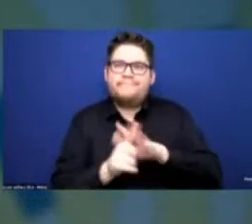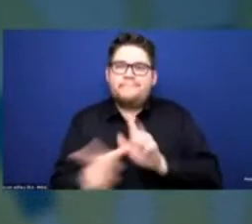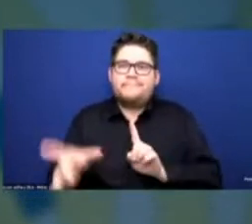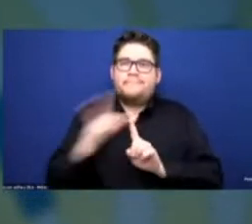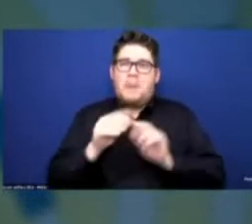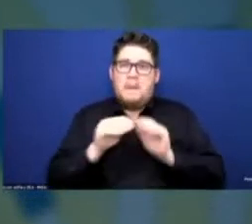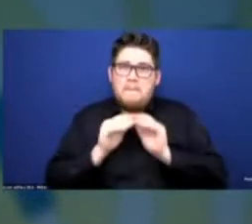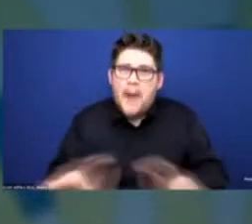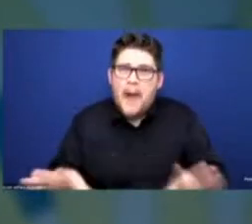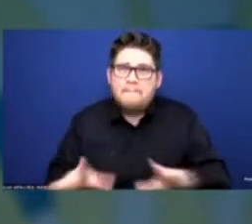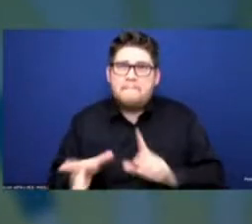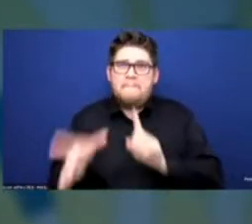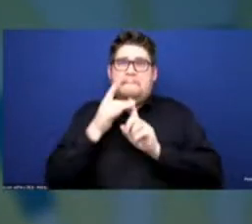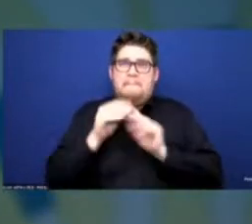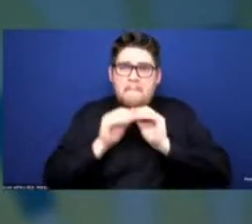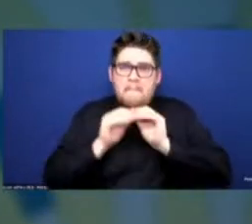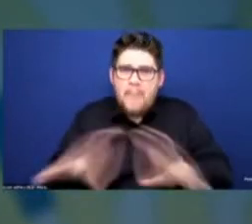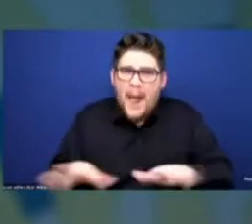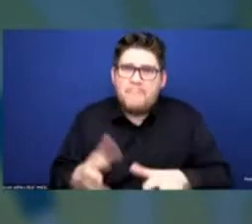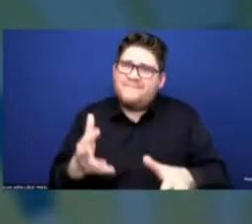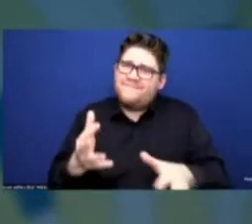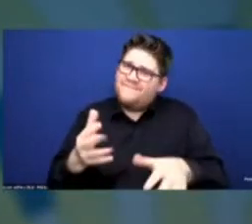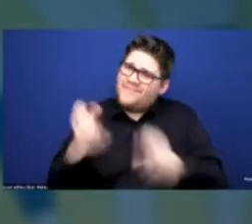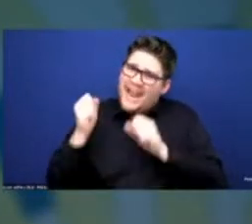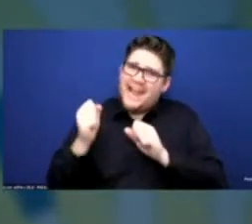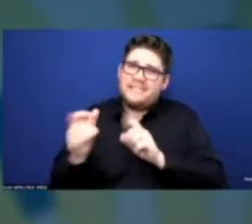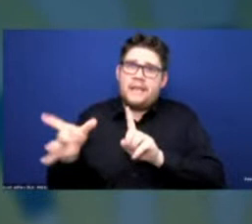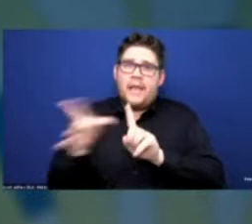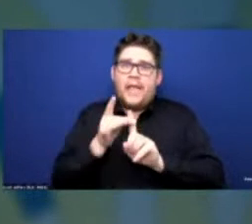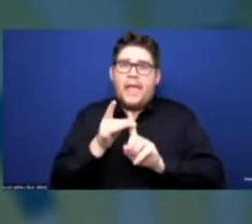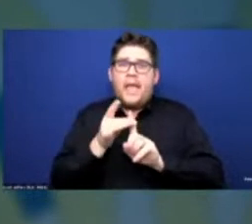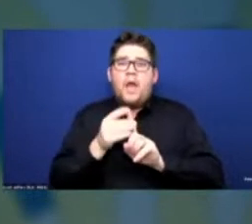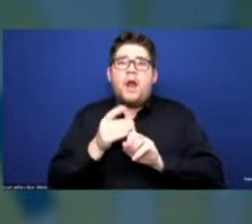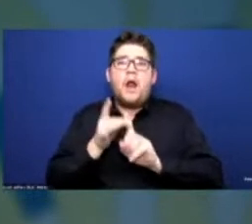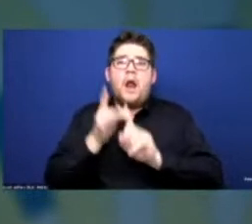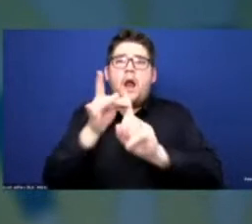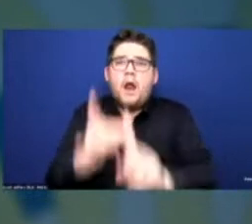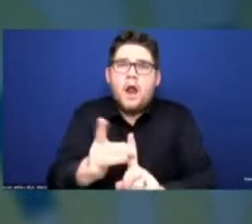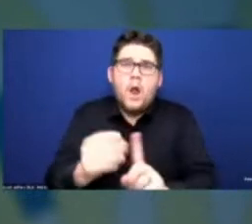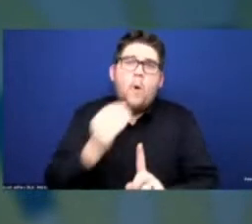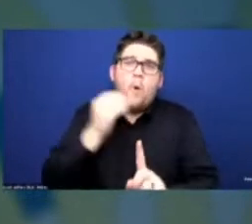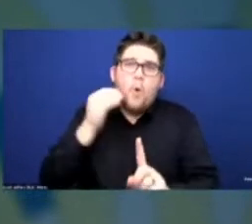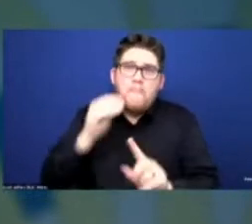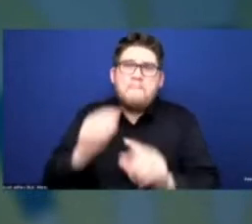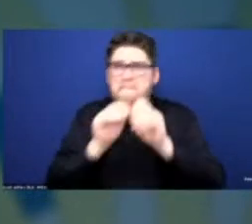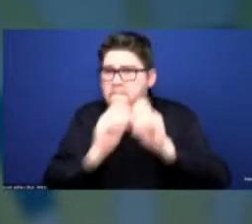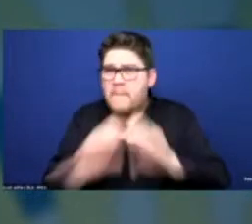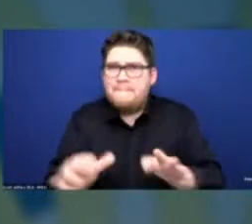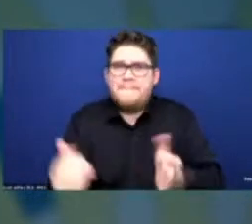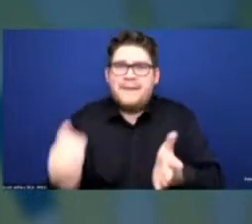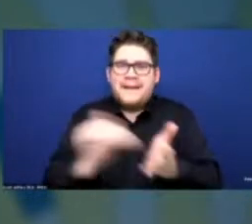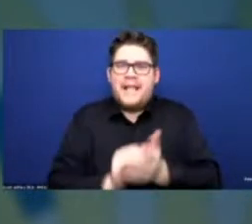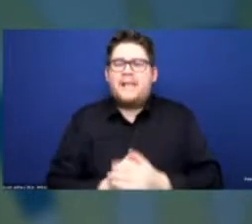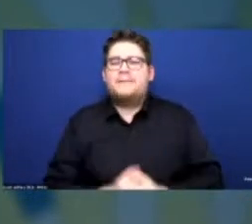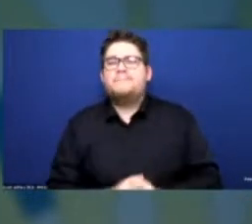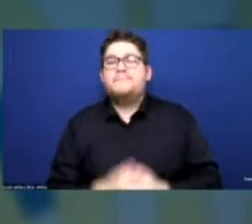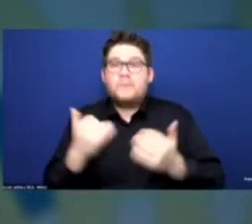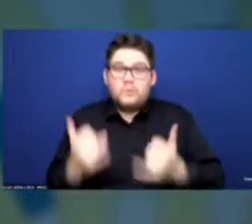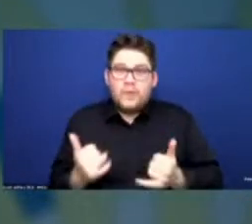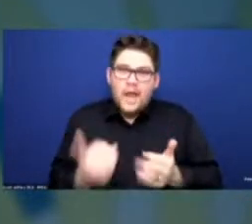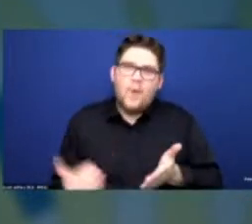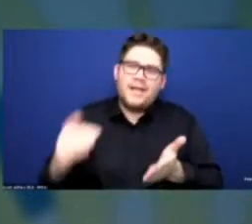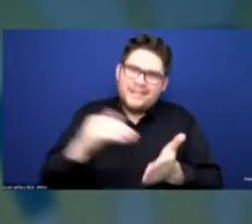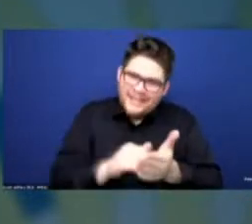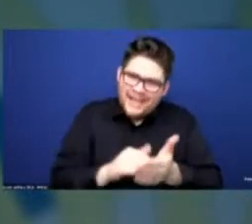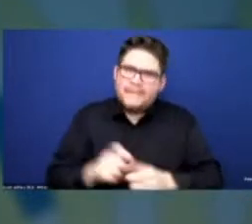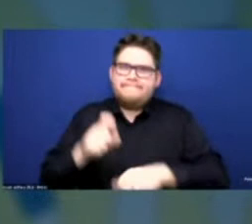病 now 毒 is our 然后呢把这个 opportunity 病毒呢又带回社区 take 带 a 回 step 来 back again 所以 and 希 get 望大 us 家 through 还 this 是要往 next 回 period 走 of time as our